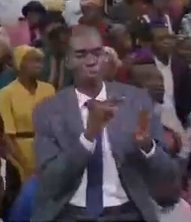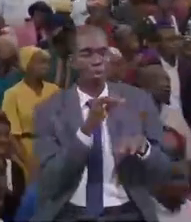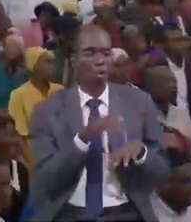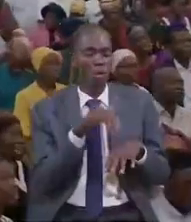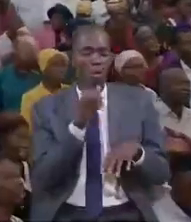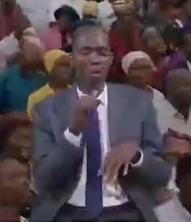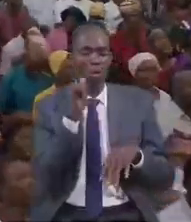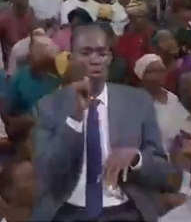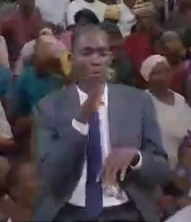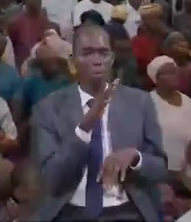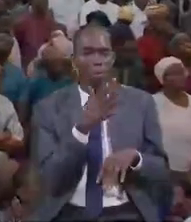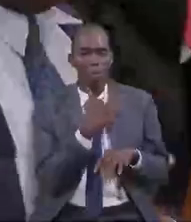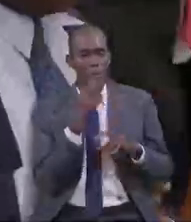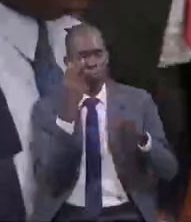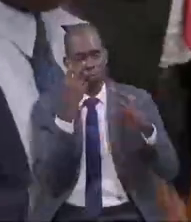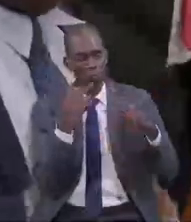convoiter dans ton cœur,